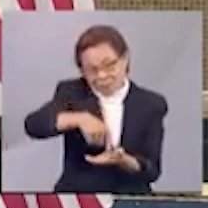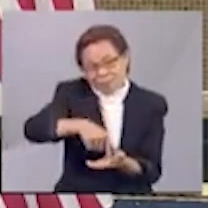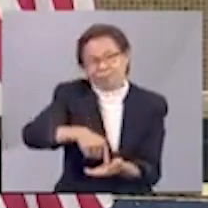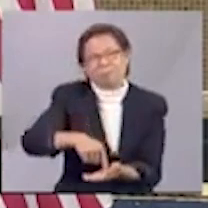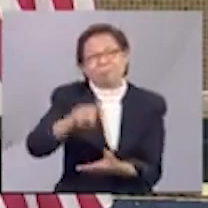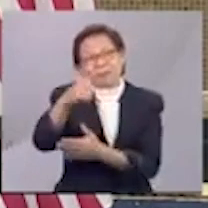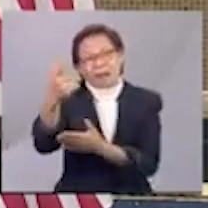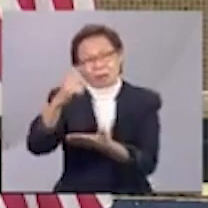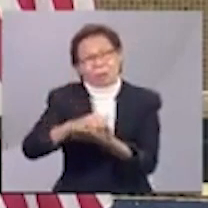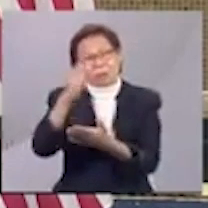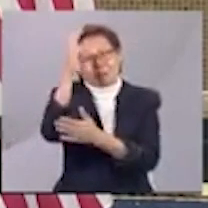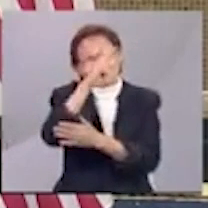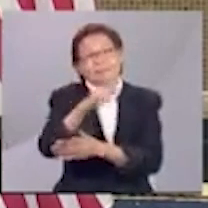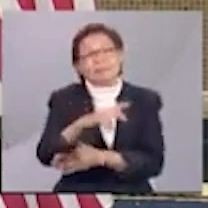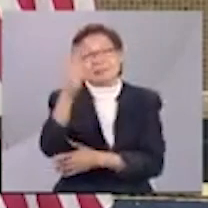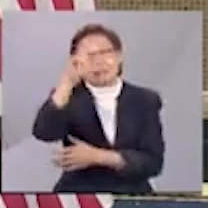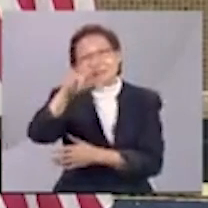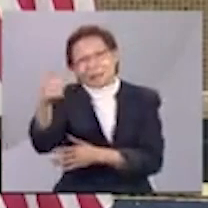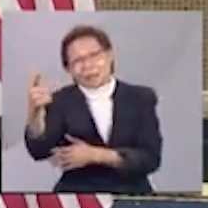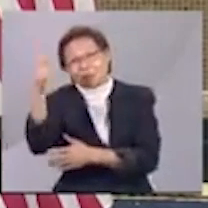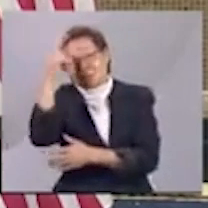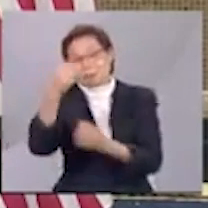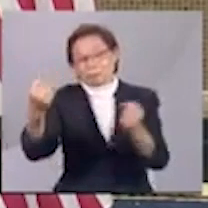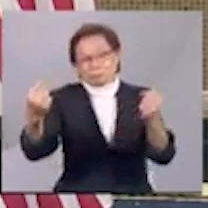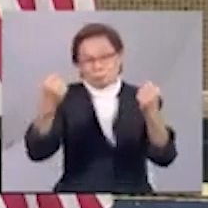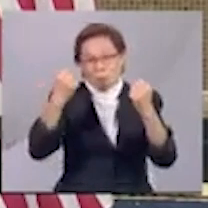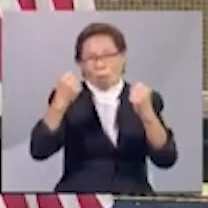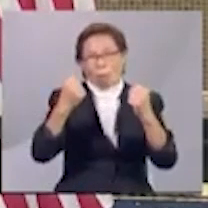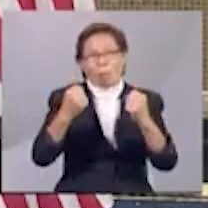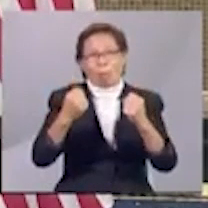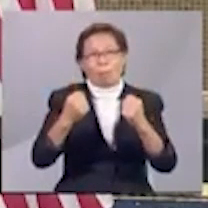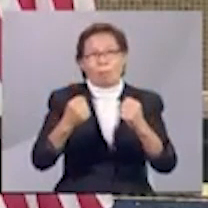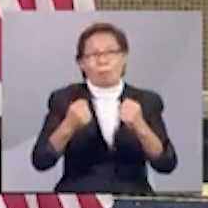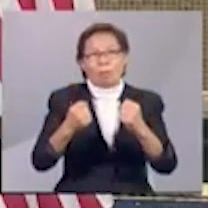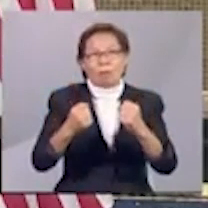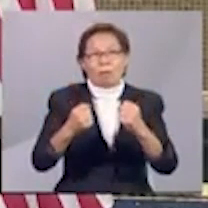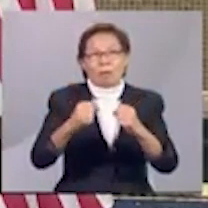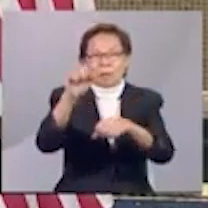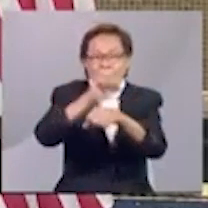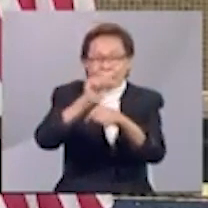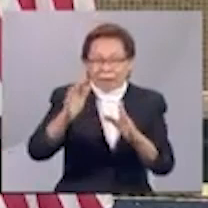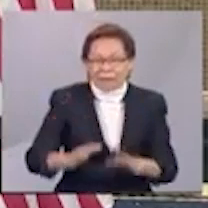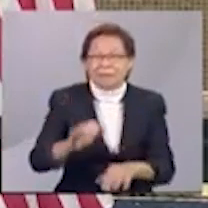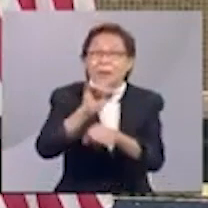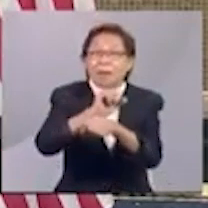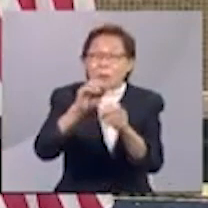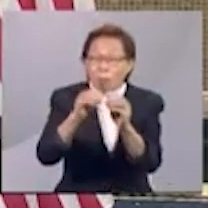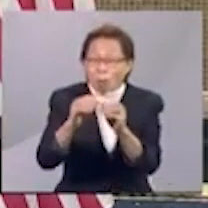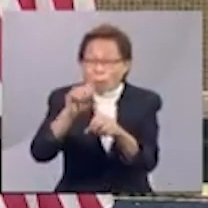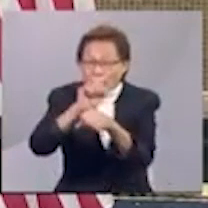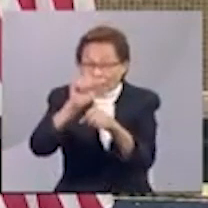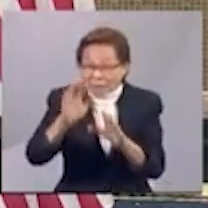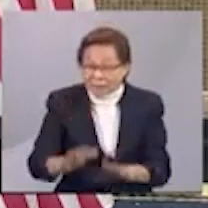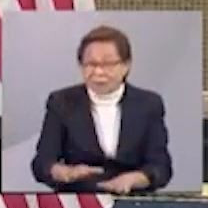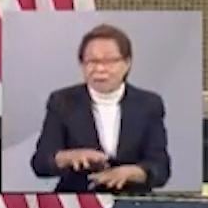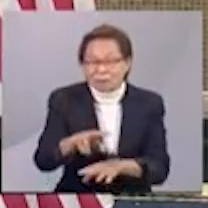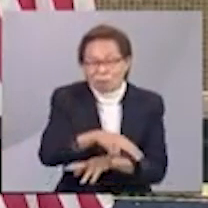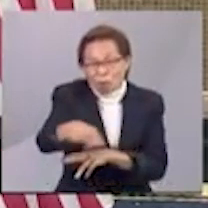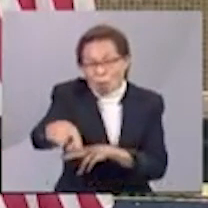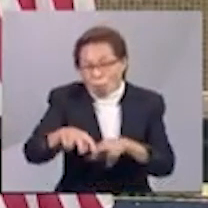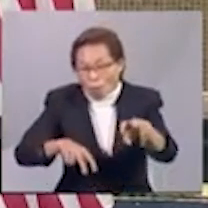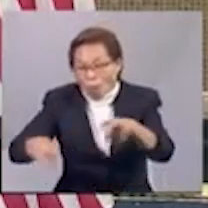Selain itu kerajaan juga akan memperkasekan peningkatan mobility tenaga kerja petanian melalui